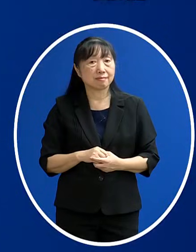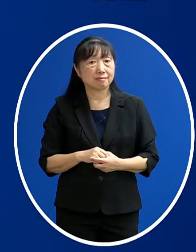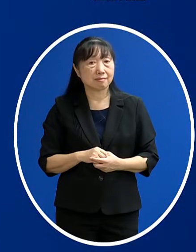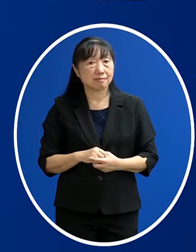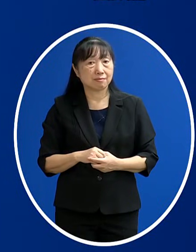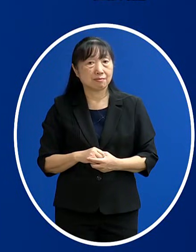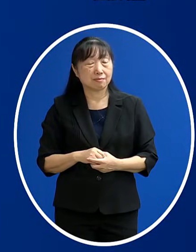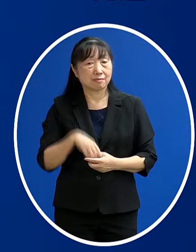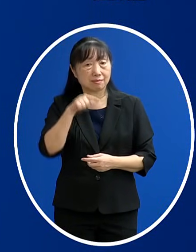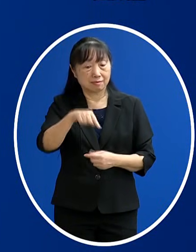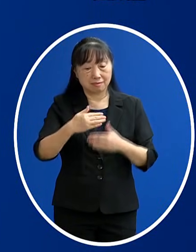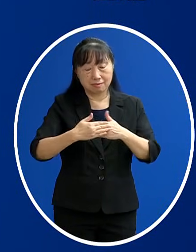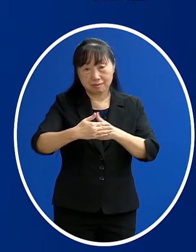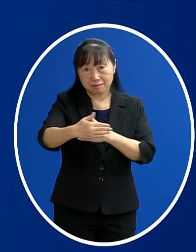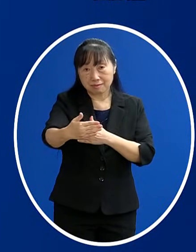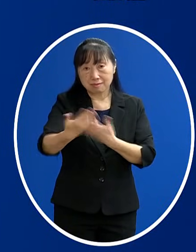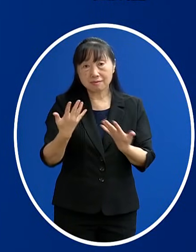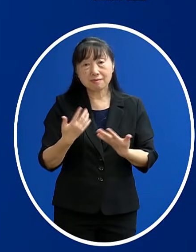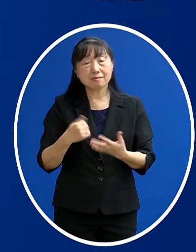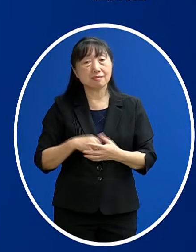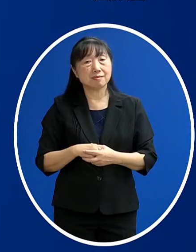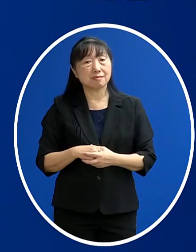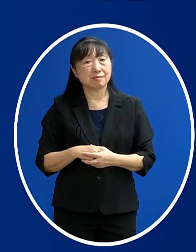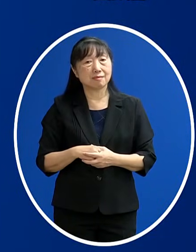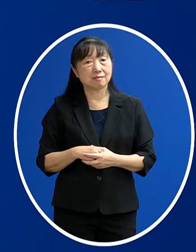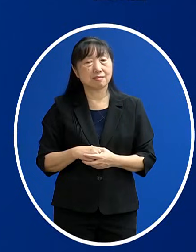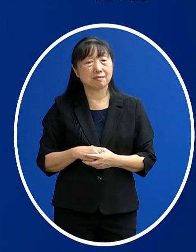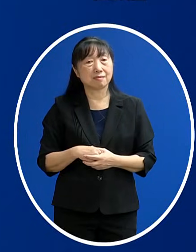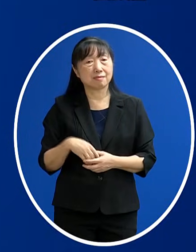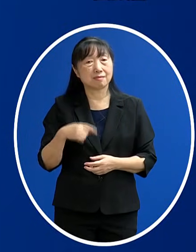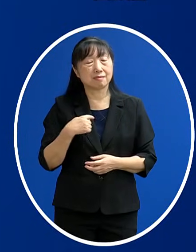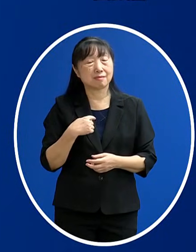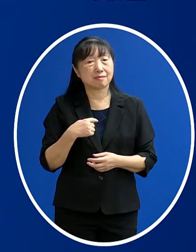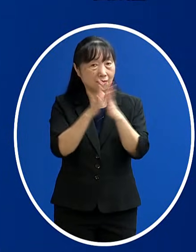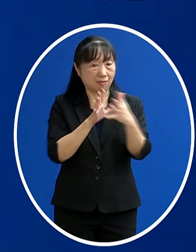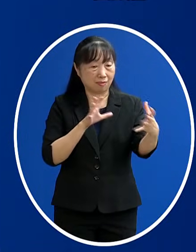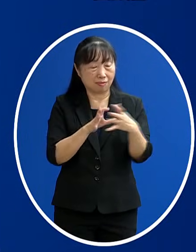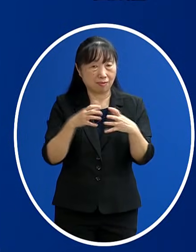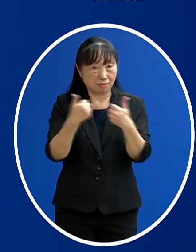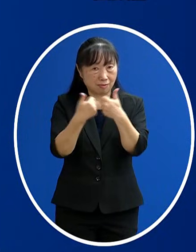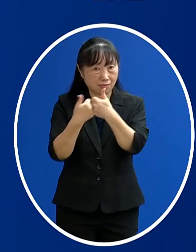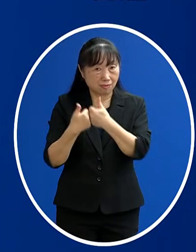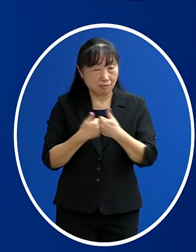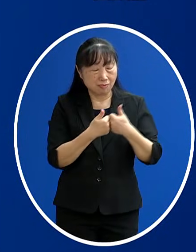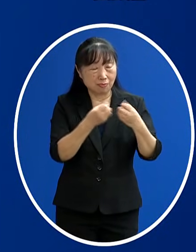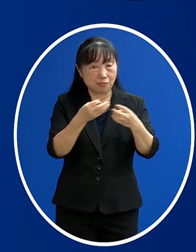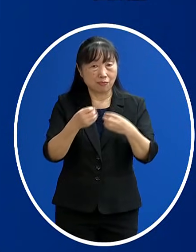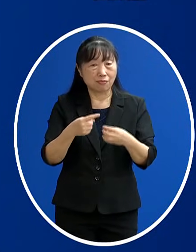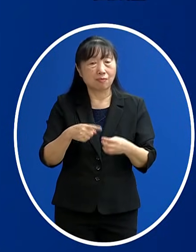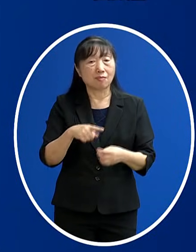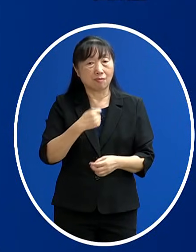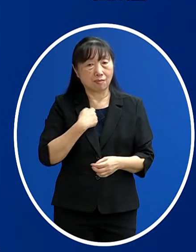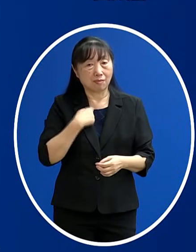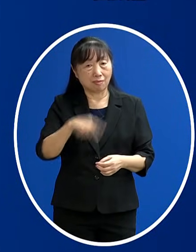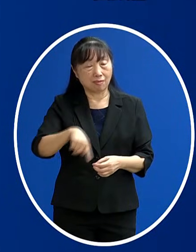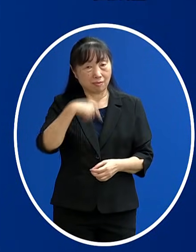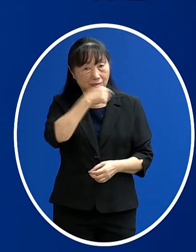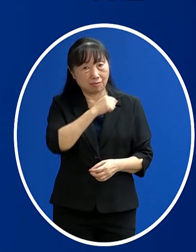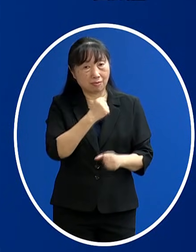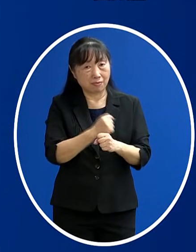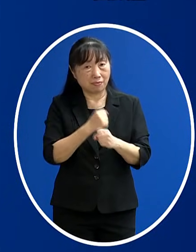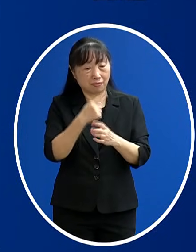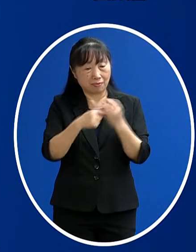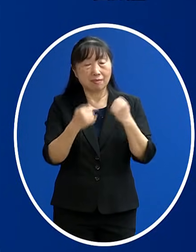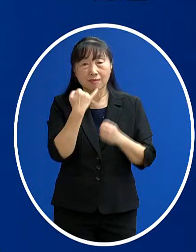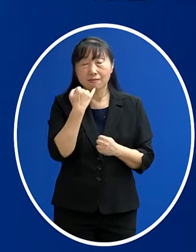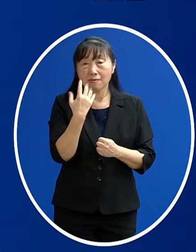国卫院院长梁根义现身指挥中心记者会，亲自说明： 了解目前国内的量产能量，我想这是重要的第一